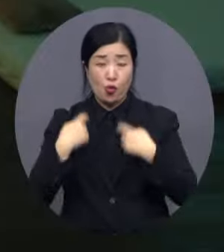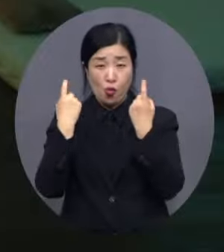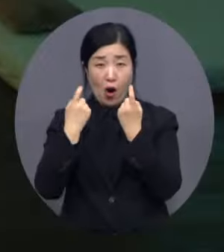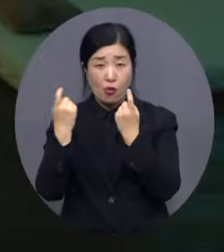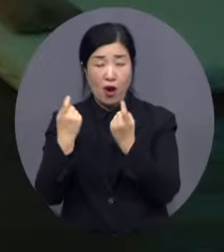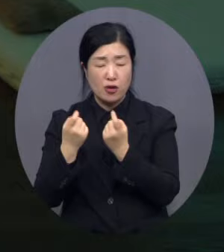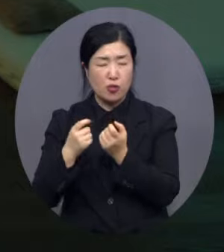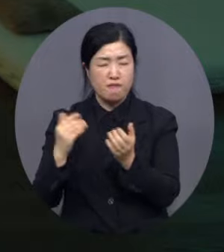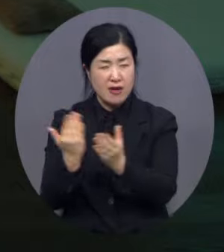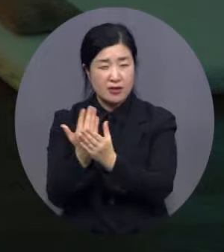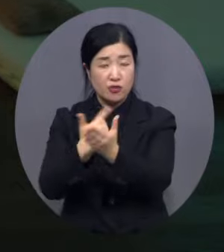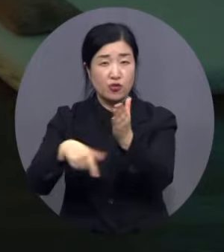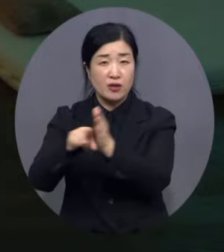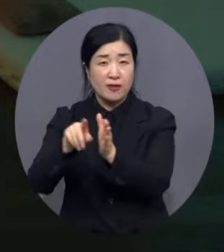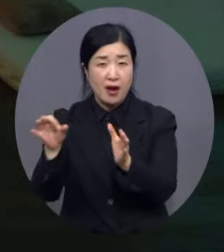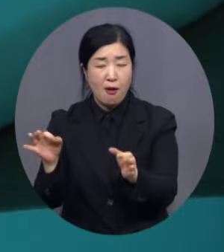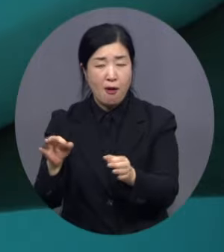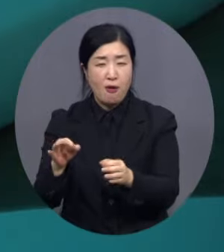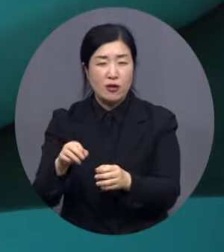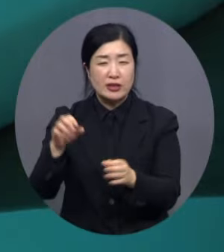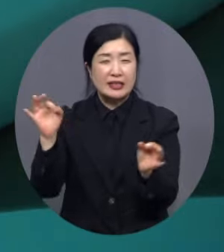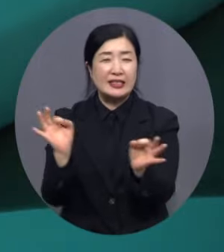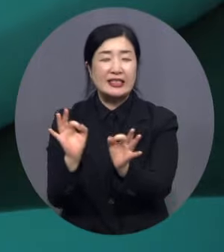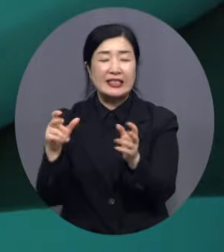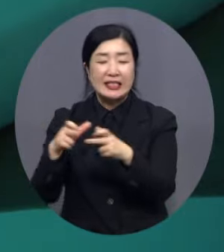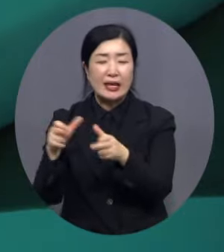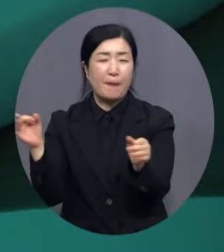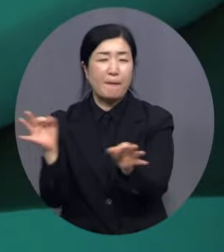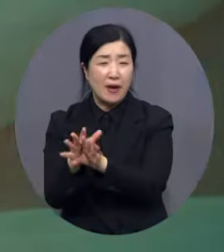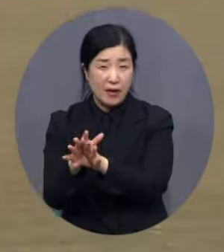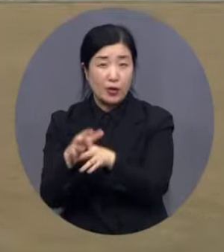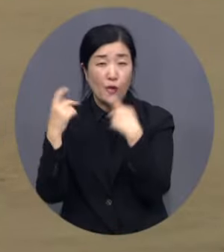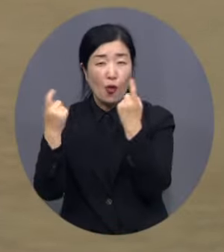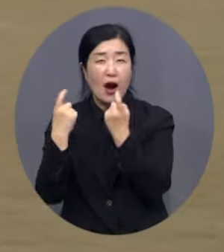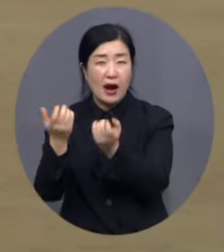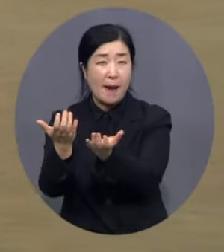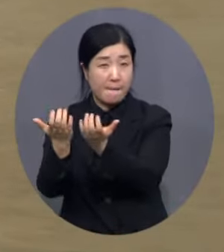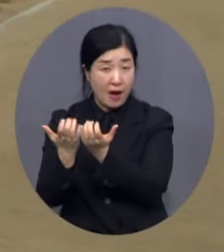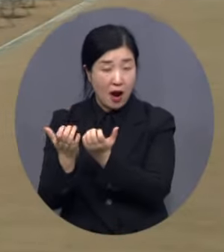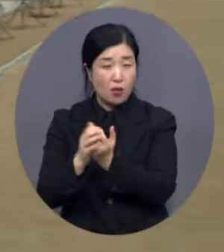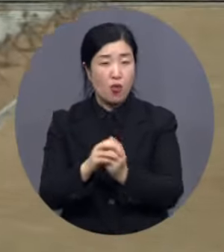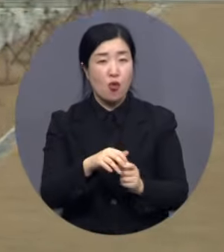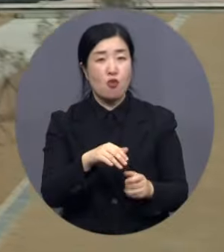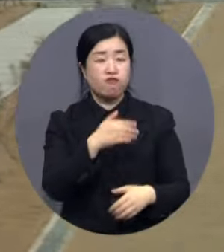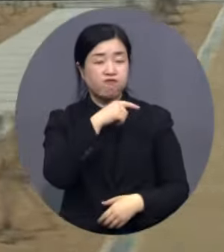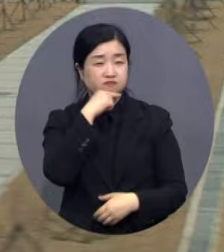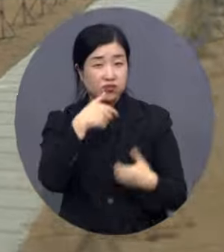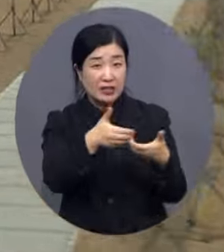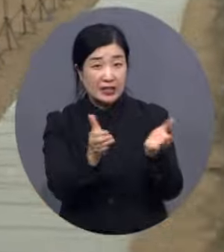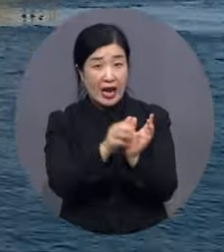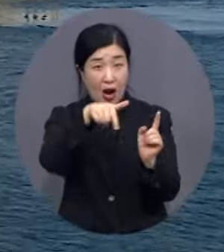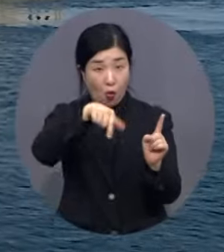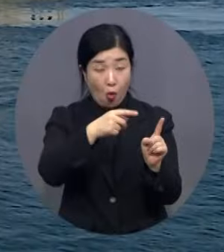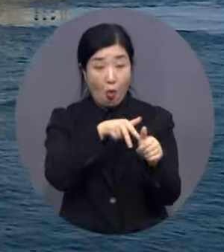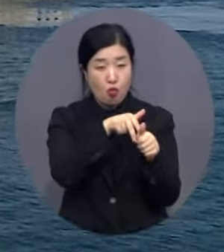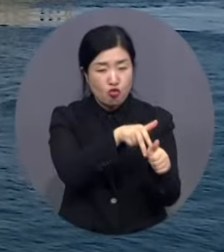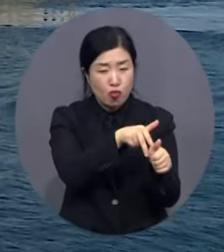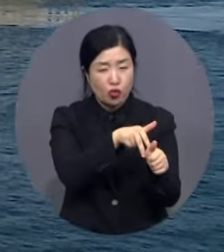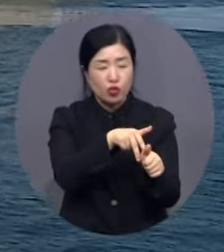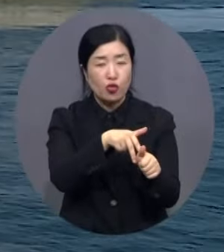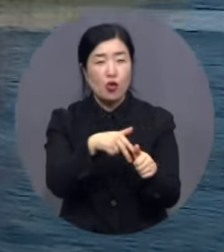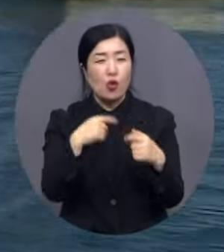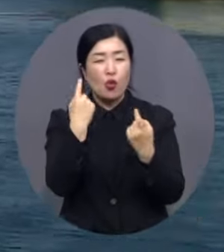특성화와 무장애길 등 유니버셜 관광 인프라 확대를 국민의 힘 고기철 후보는 관광청 제주